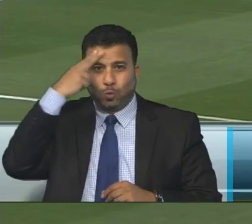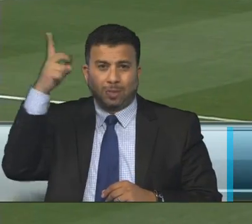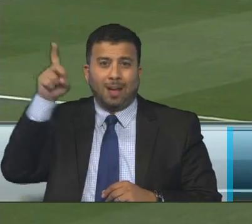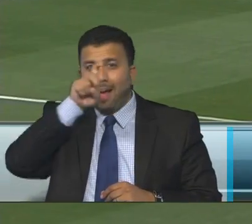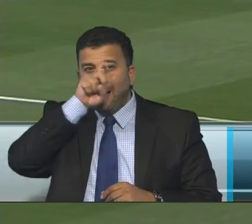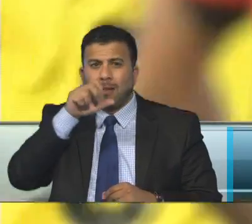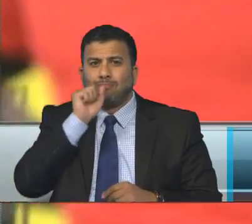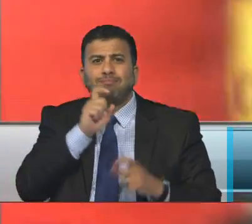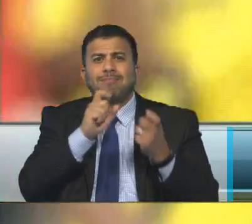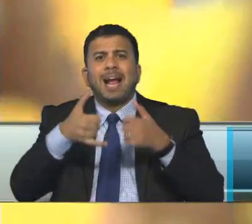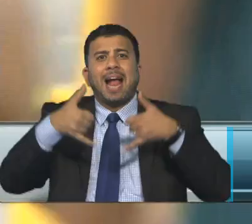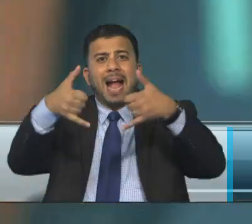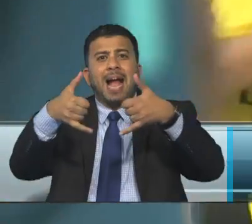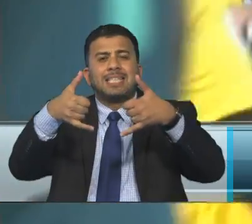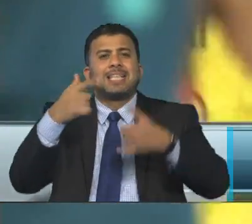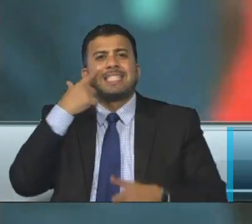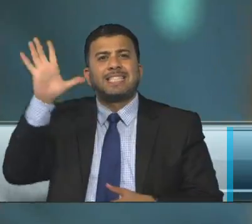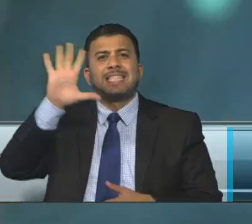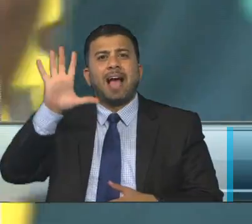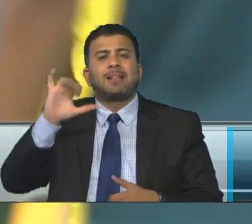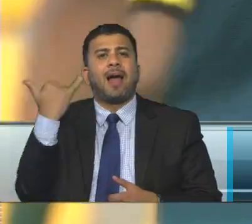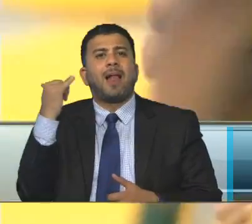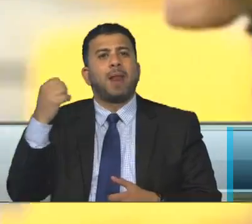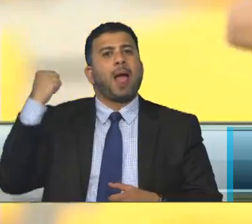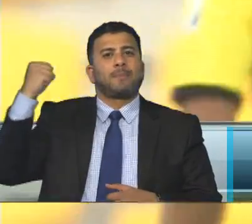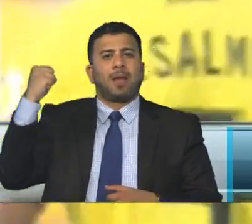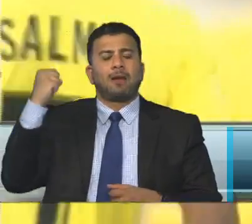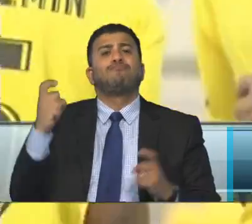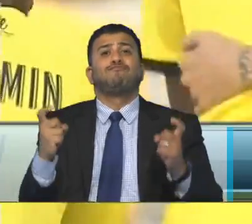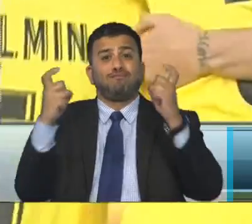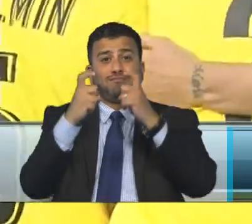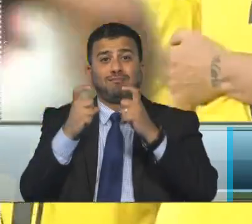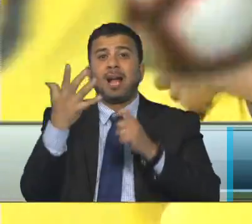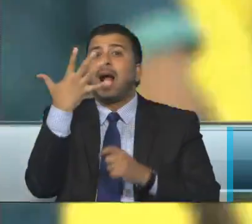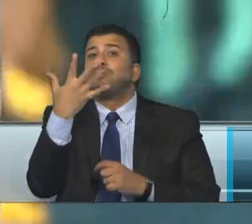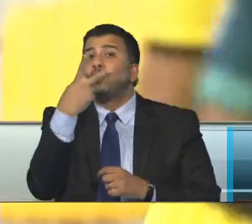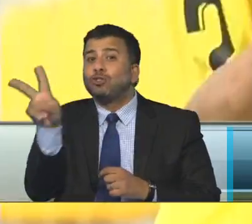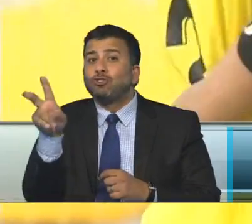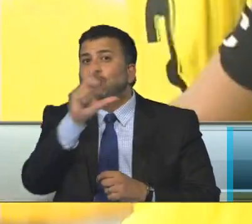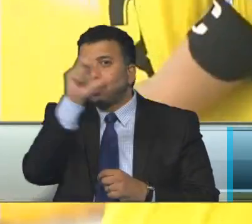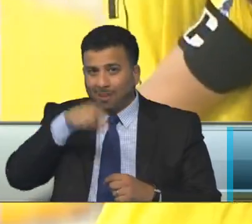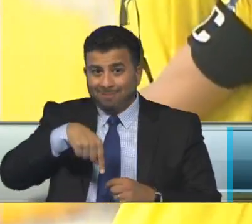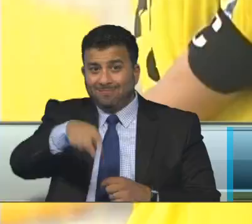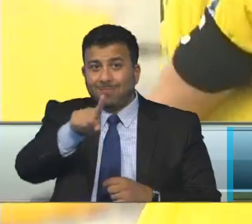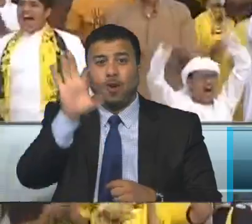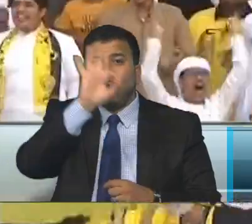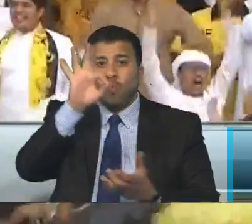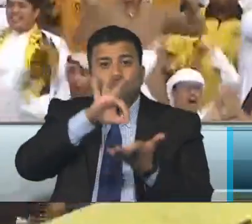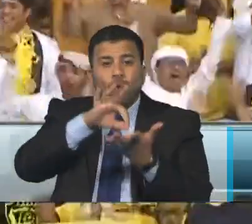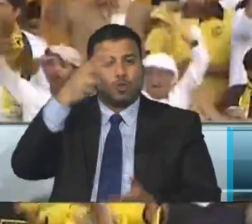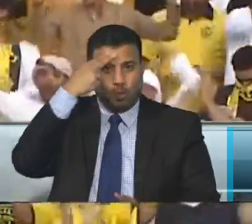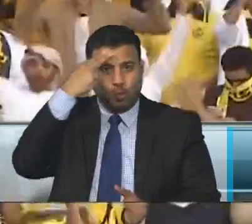لبطولة كأس زايد للأندية العربية الأبطال، ويلتقي الفريقان في 25 من الشهر الجاري بالمملكة